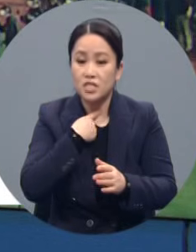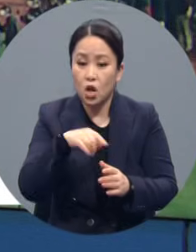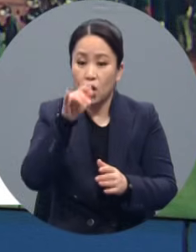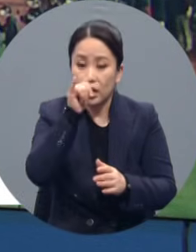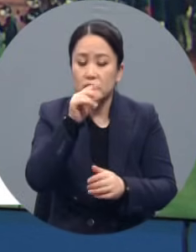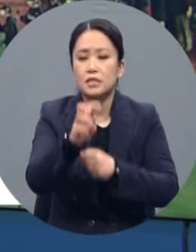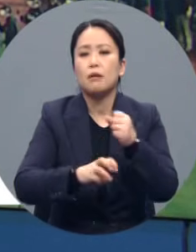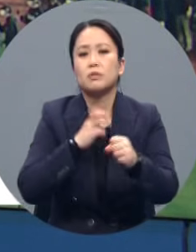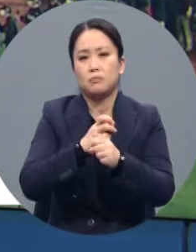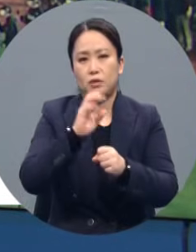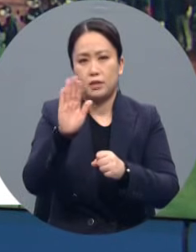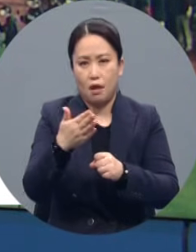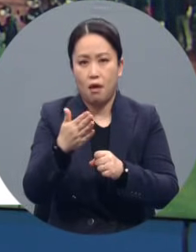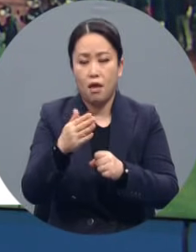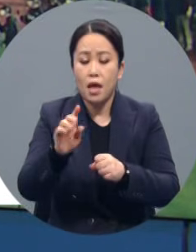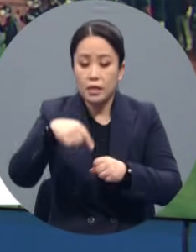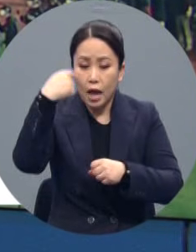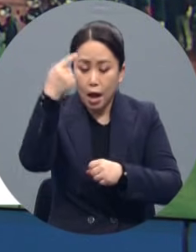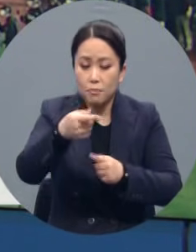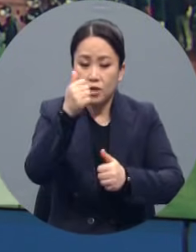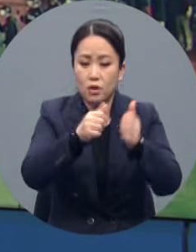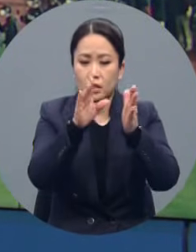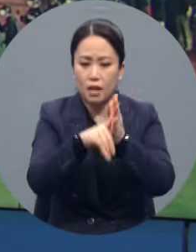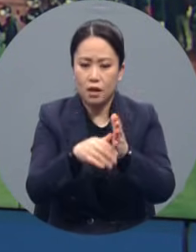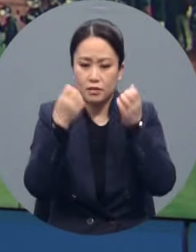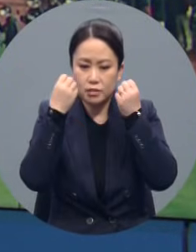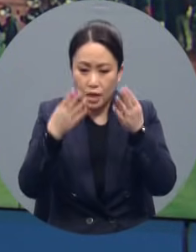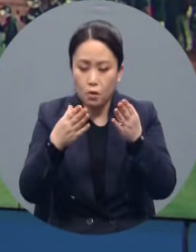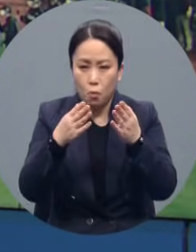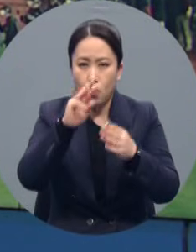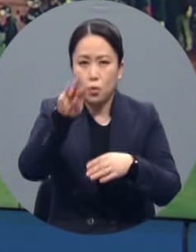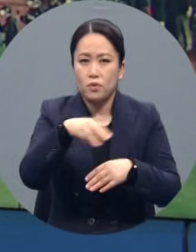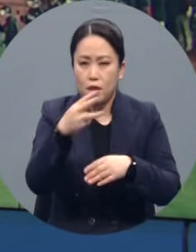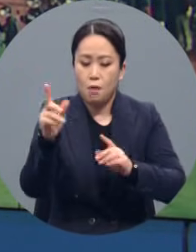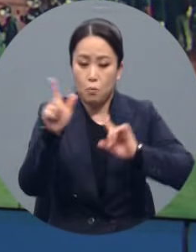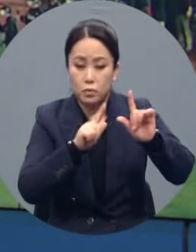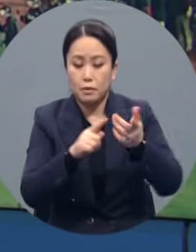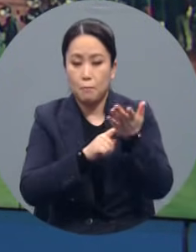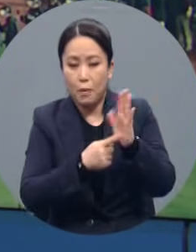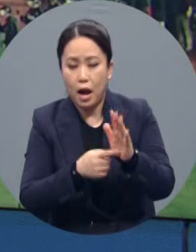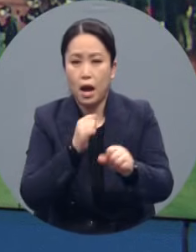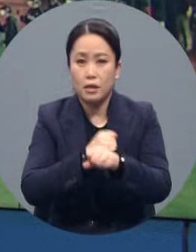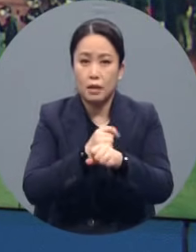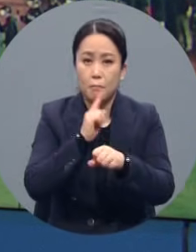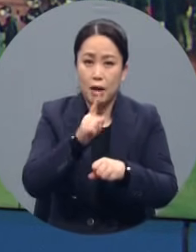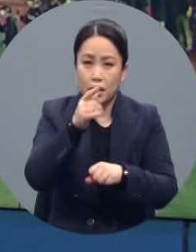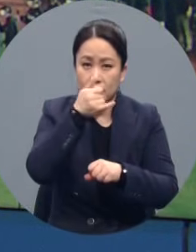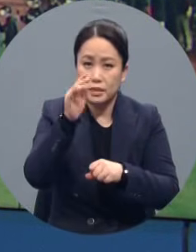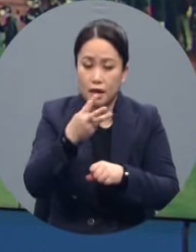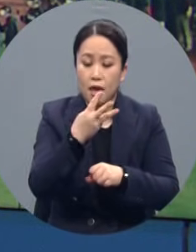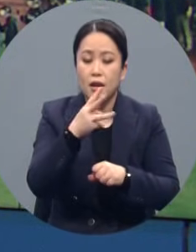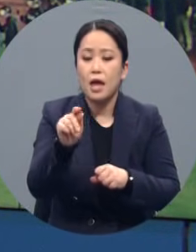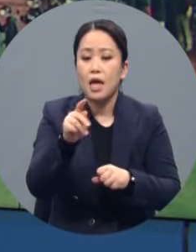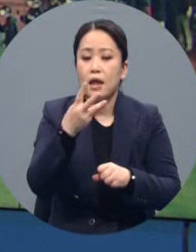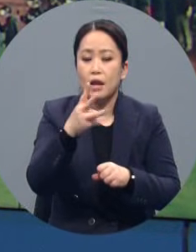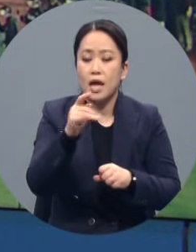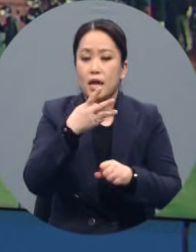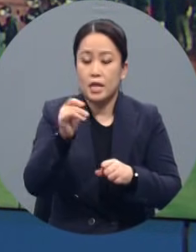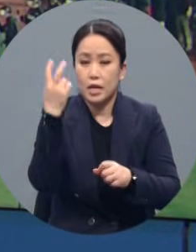새로운 롯데로 탄생하겠다는 각오를 밝혔는데요. 레리 서튼 감독을 류재민 기자가